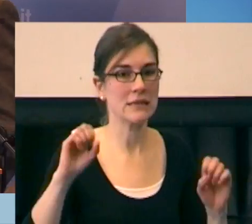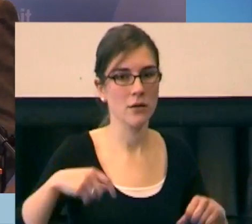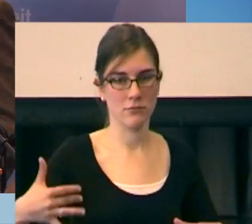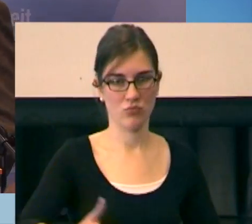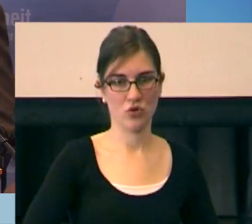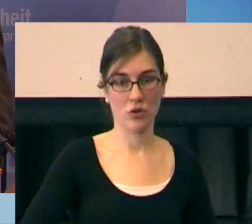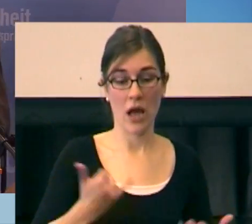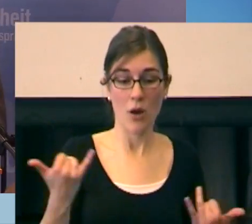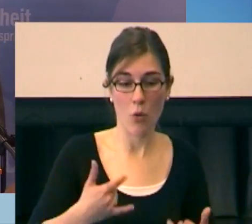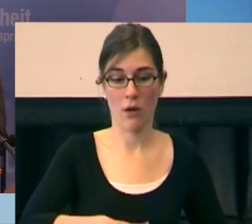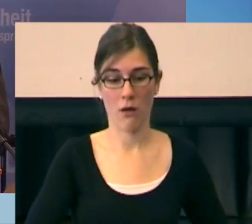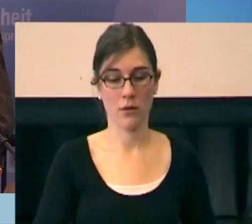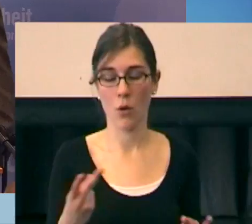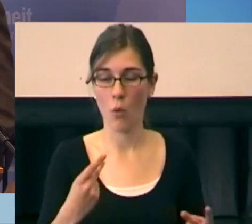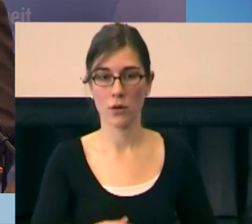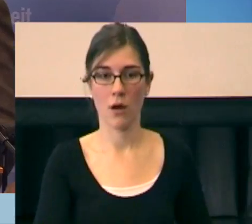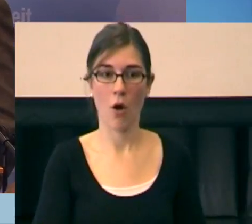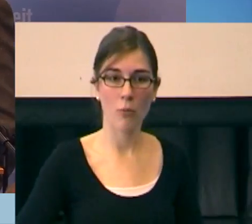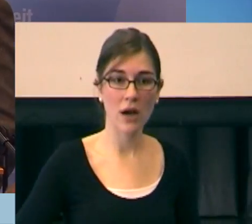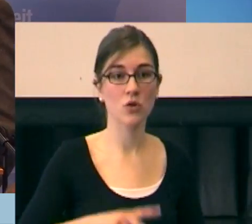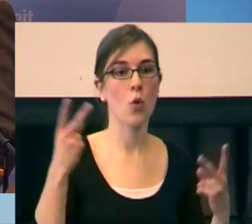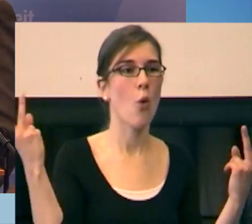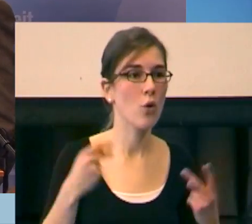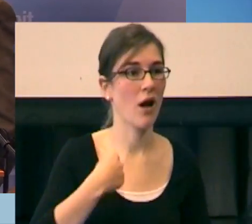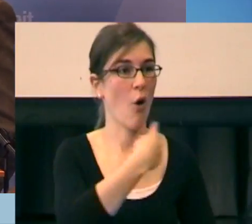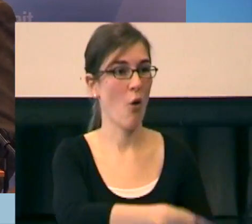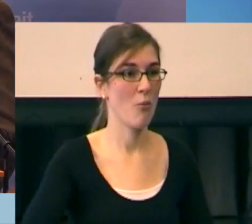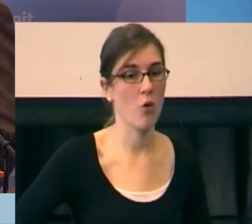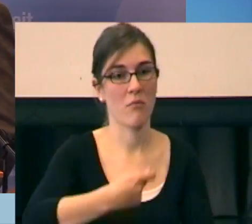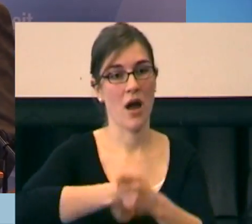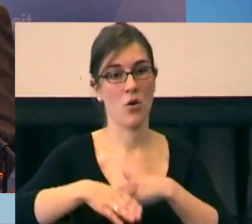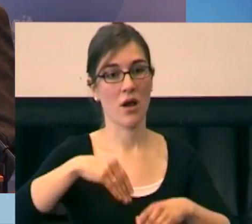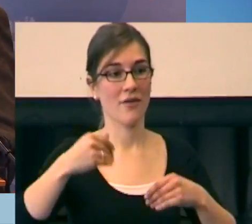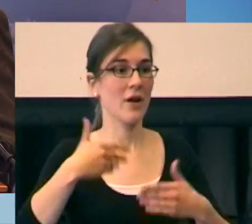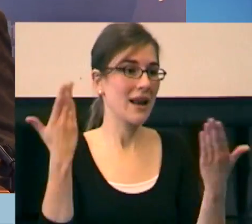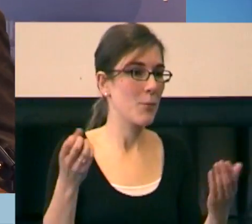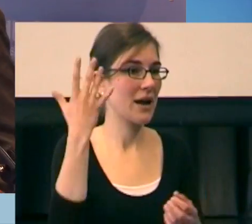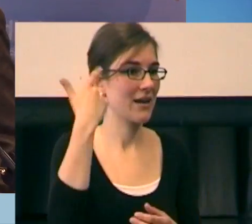oder beginne ich dann mit einer Hormonbehandlung. Nur dafür wollen wir dann natürlich wissen, wo sitzt er tatsächlich.